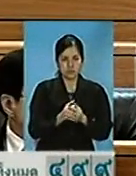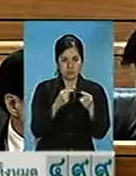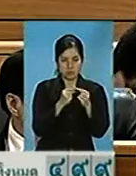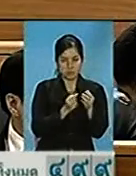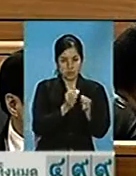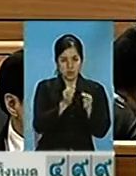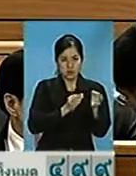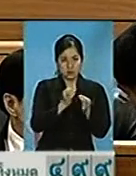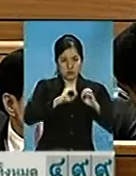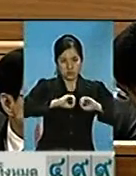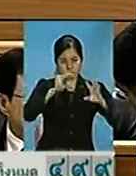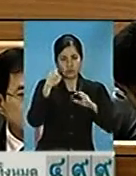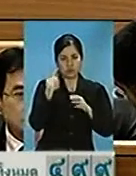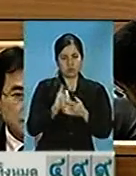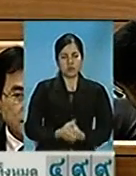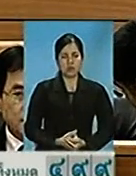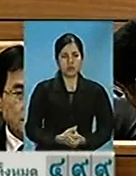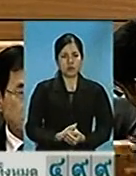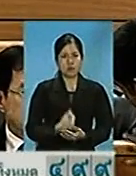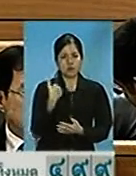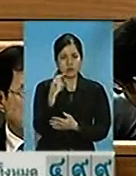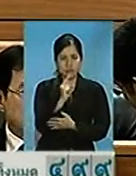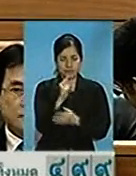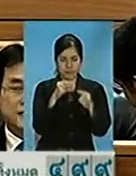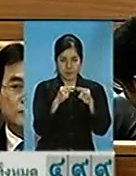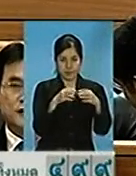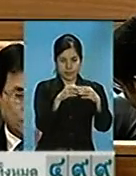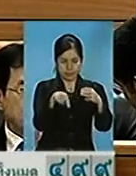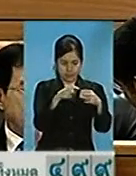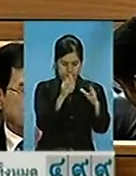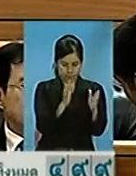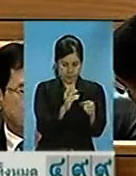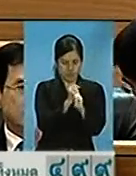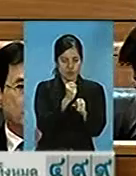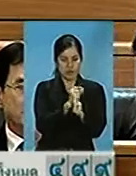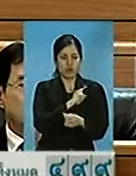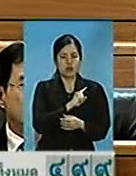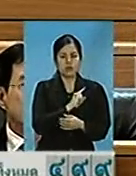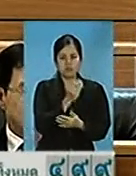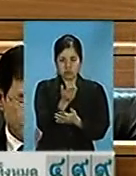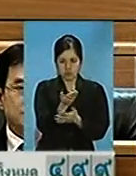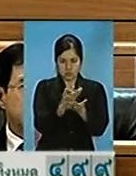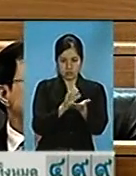ตีความได้ชัดเจนครับเพราะว่าคนกลุ่มนี้สามารถที่จะไปขอทุนจาก